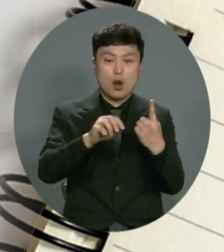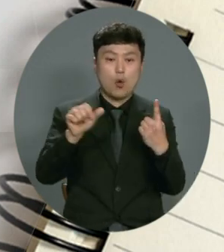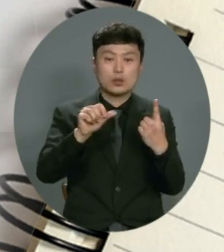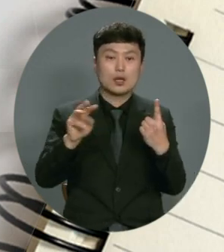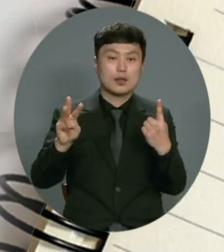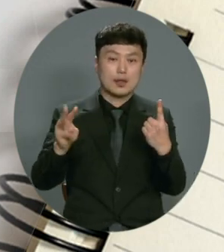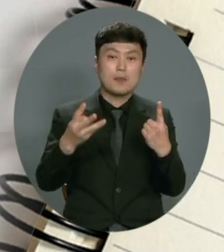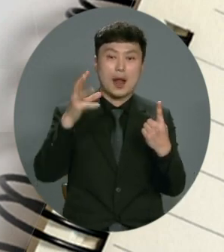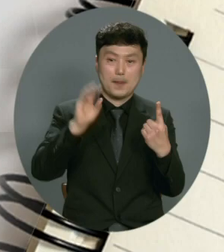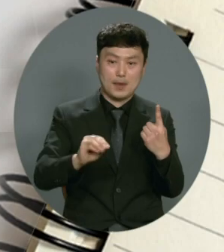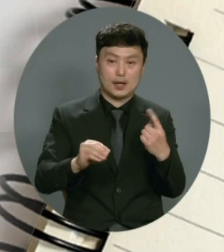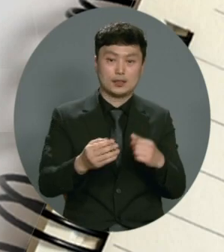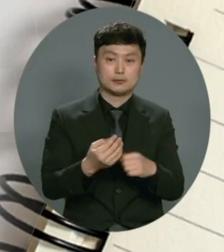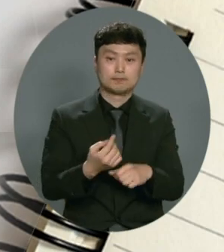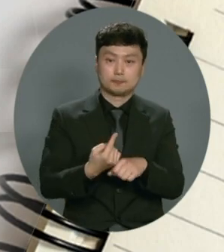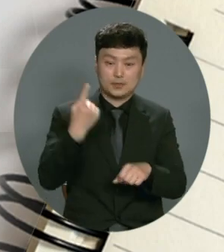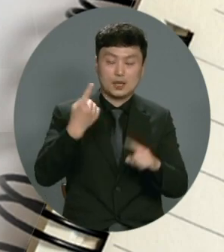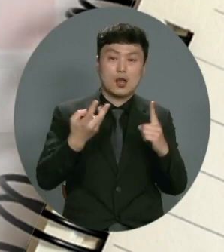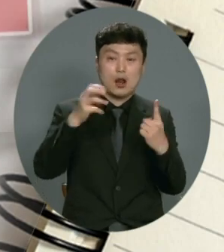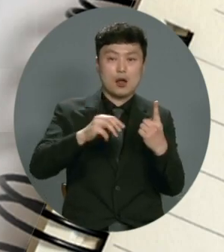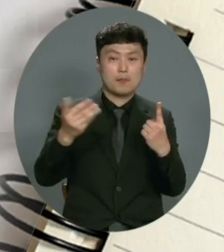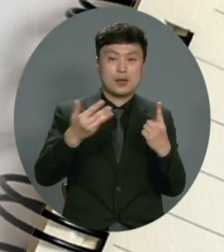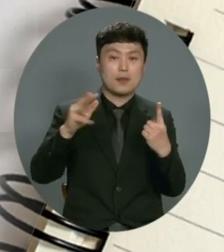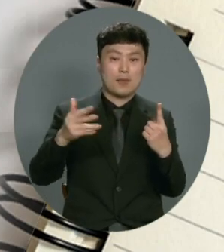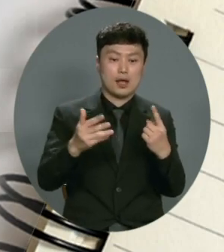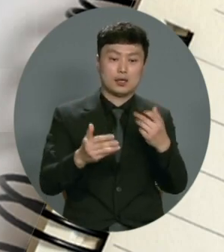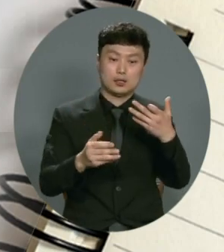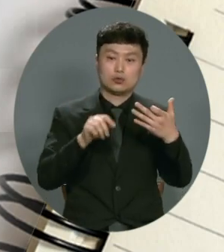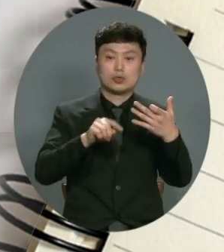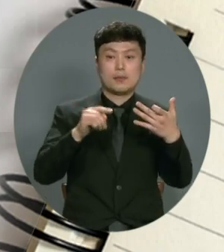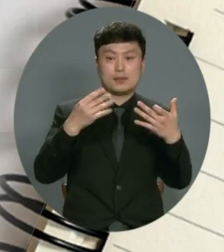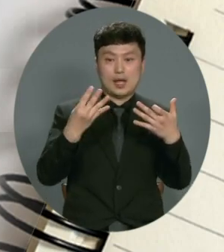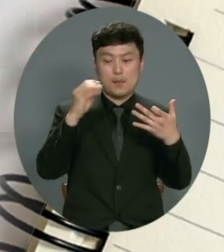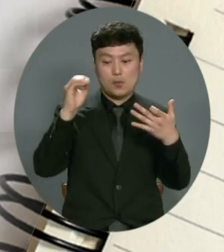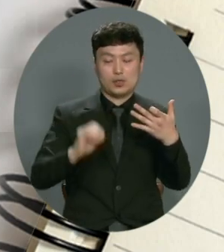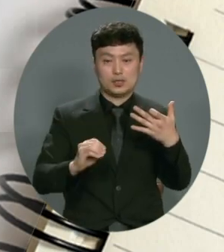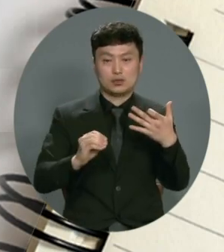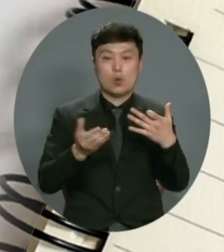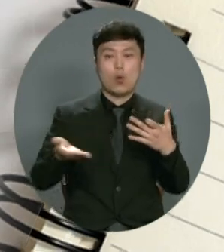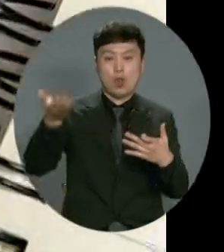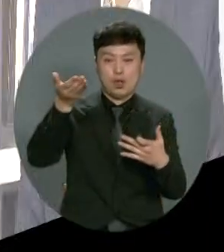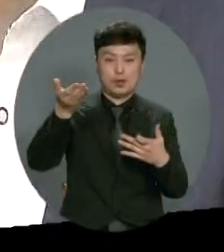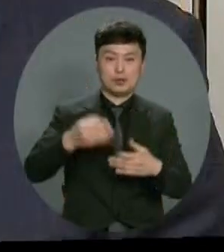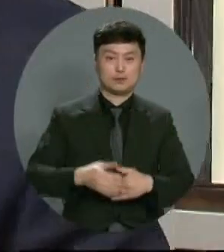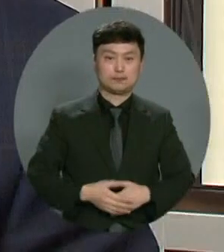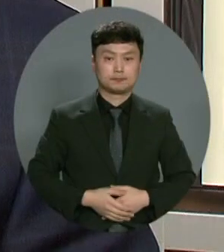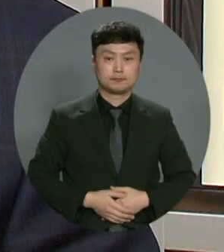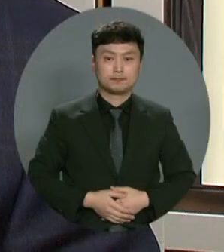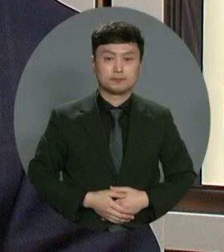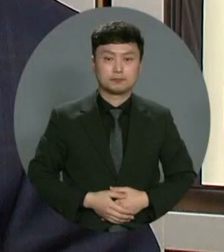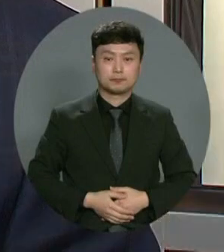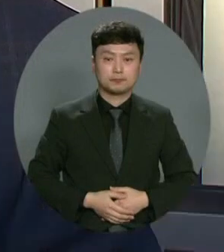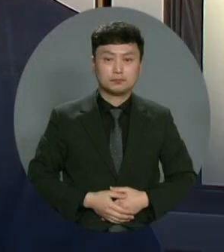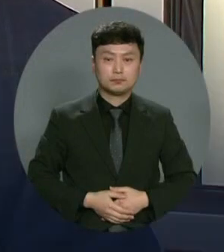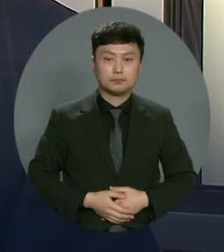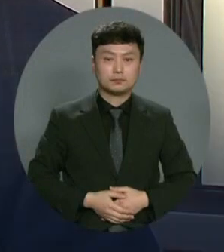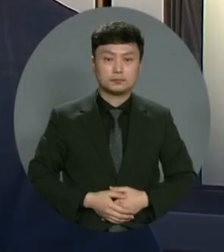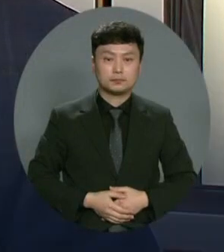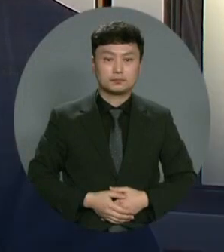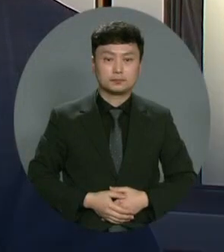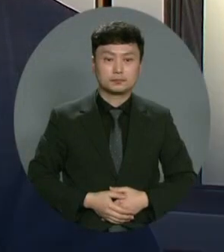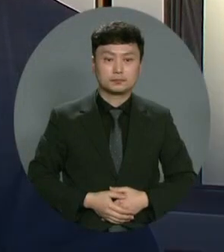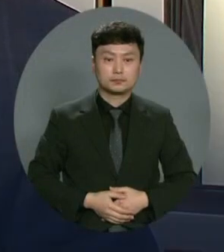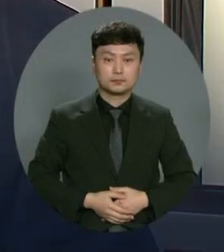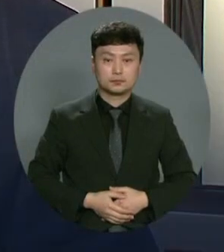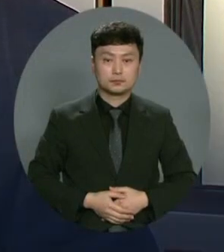달러에서 지난해 1억 8천여만 달러로 19.4%가 증가했습니다. 성장세가 아주 가파릅니다. 최근 몇 년